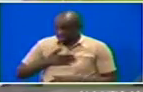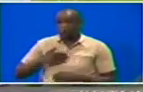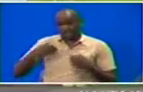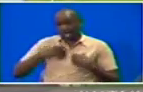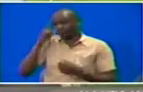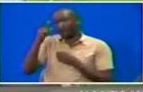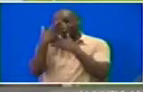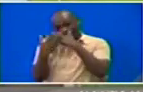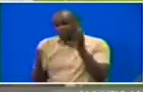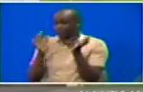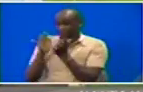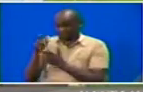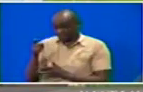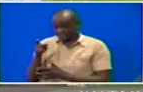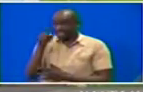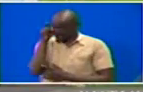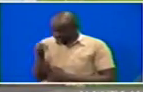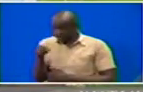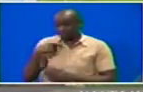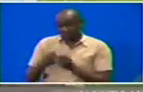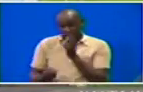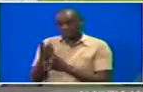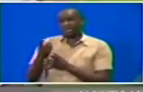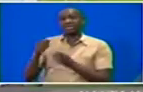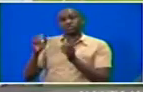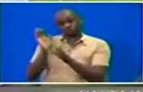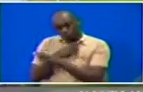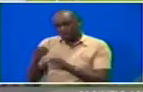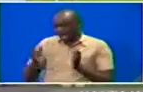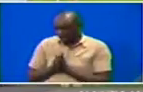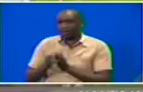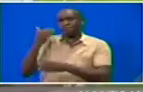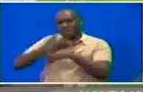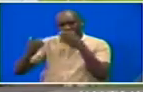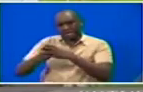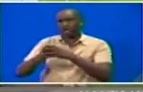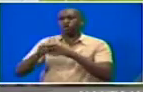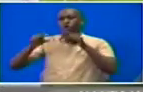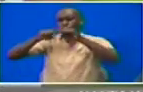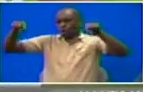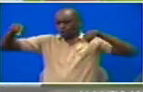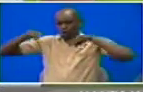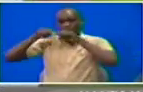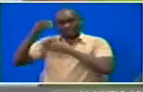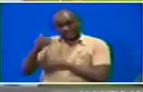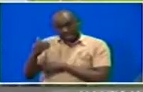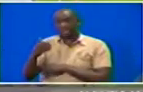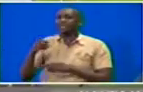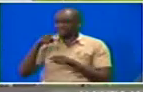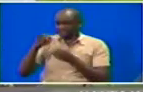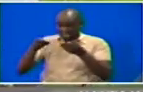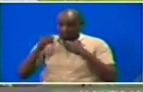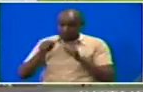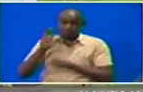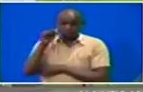Damu ya Yesu. Ambapo nilitoa nyimbo kama Tengeneza Madhabahu. Naweza nikasema kwamba ilinipatia platform fulani.